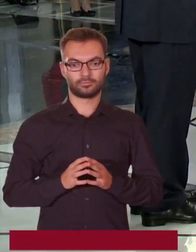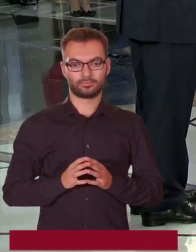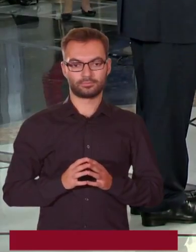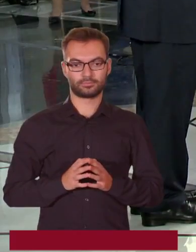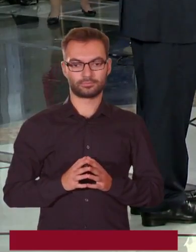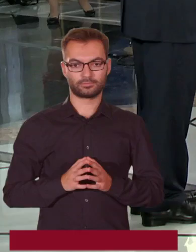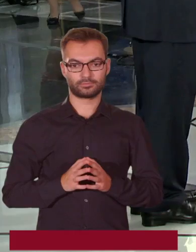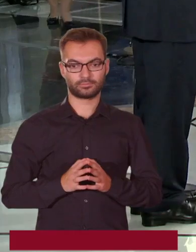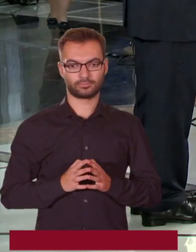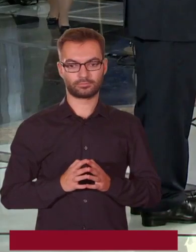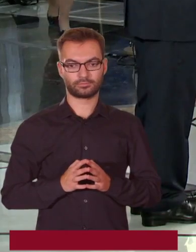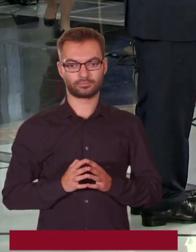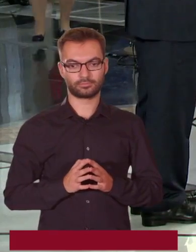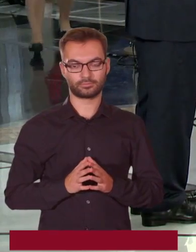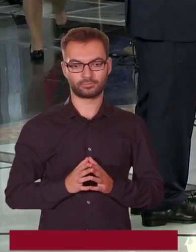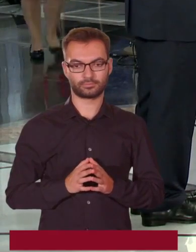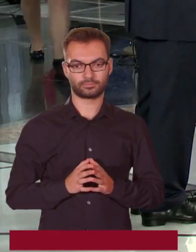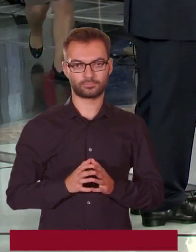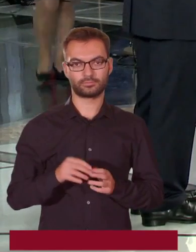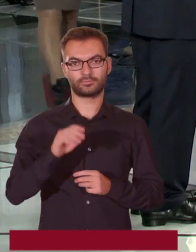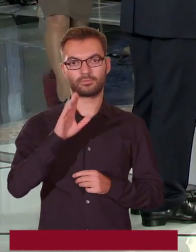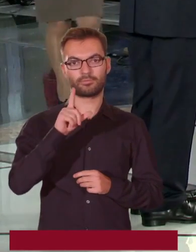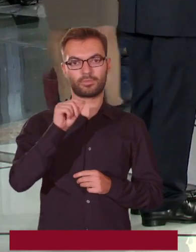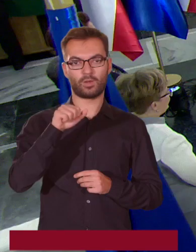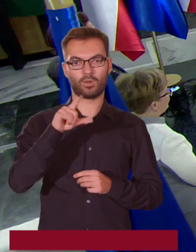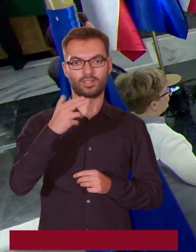Poproszę panią Paulinę Henning-Kloska.